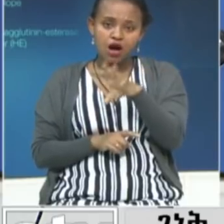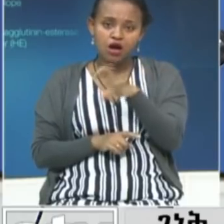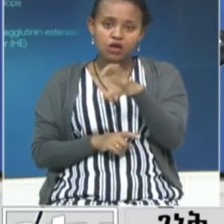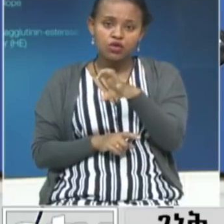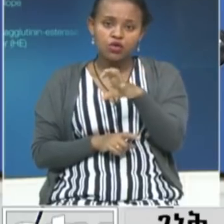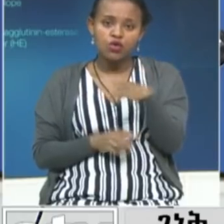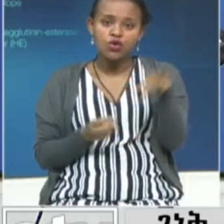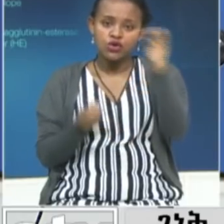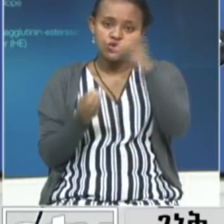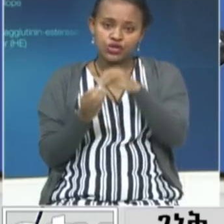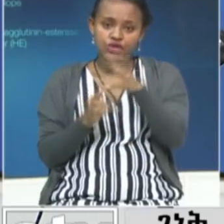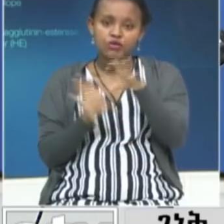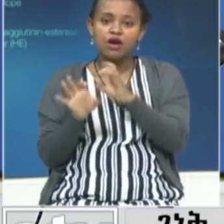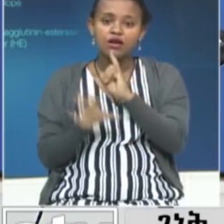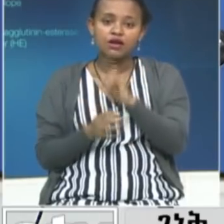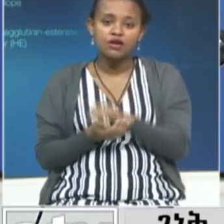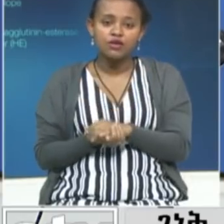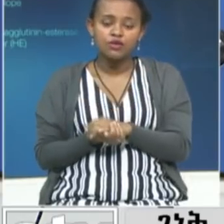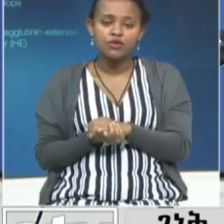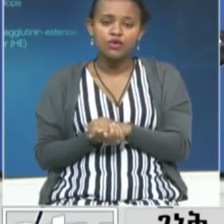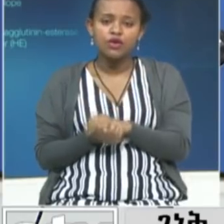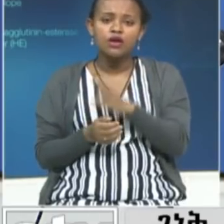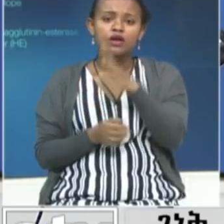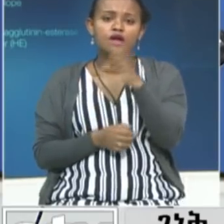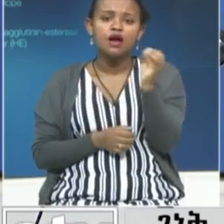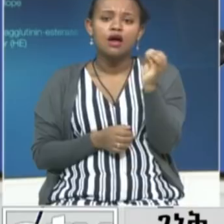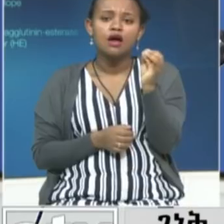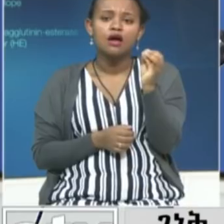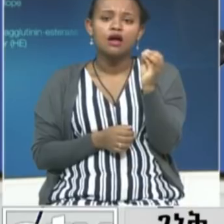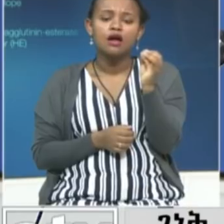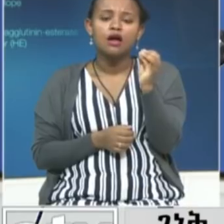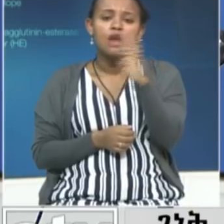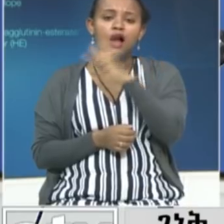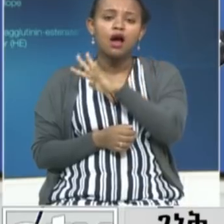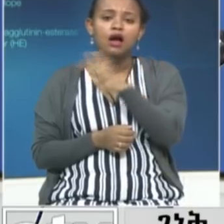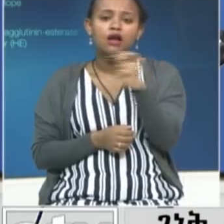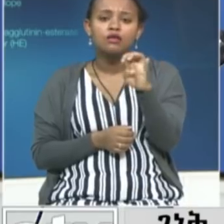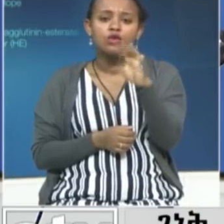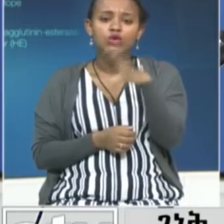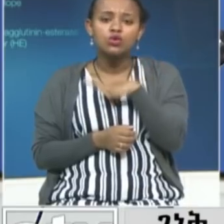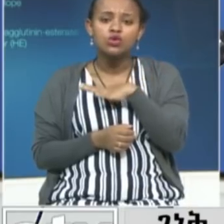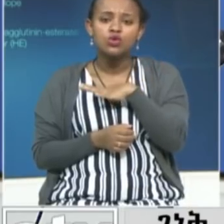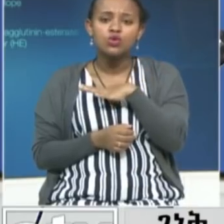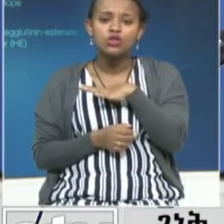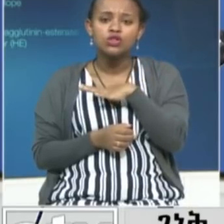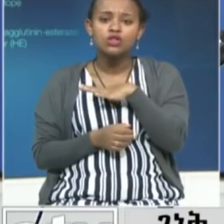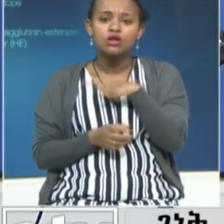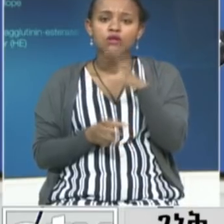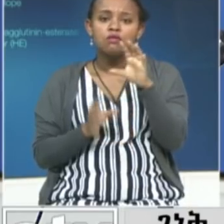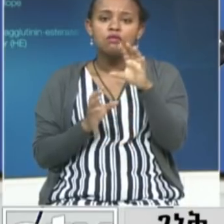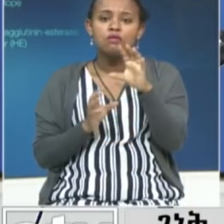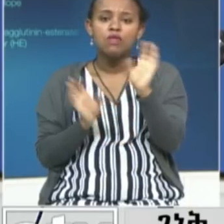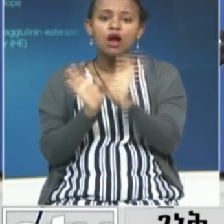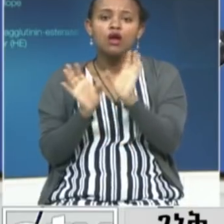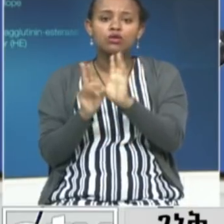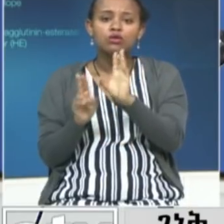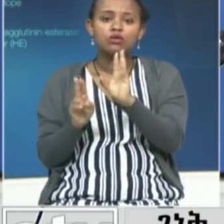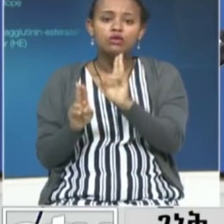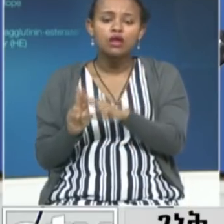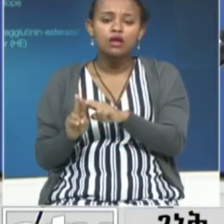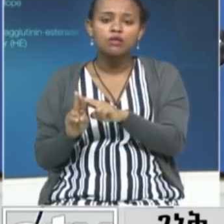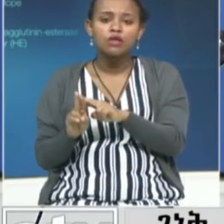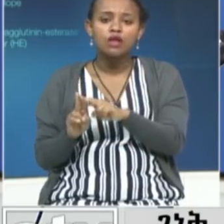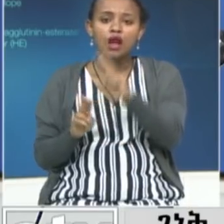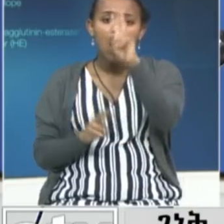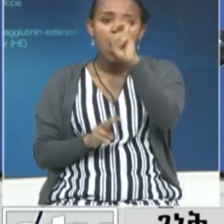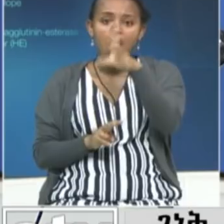አድርጎ እንዲሳፈር ማድረግ ነው እና 400 ሰው መርካቶ ቀርተን ሀያ ሰው ብቻ ነው ጭኖ ወደ